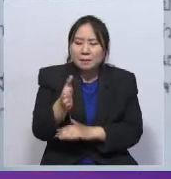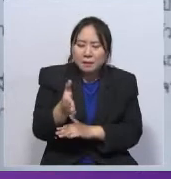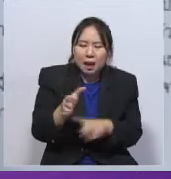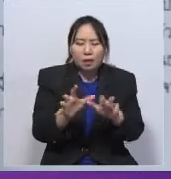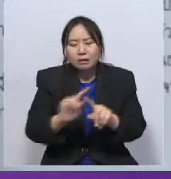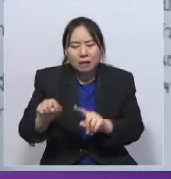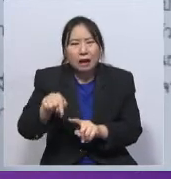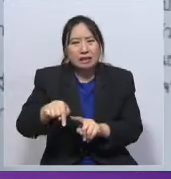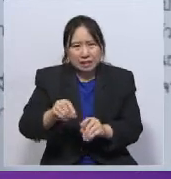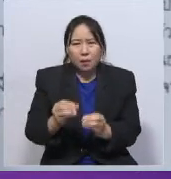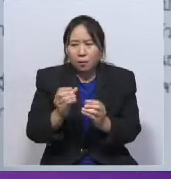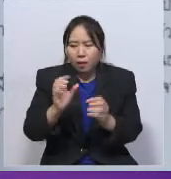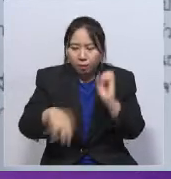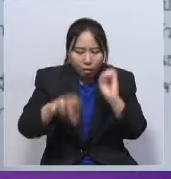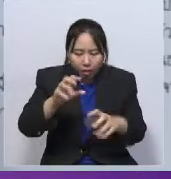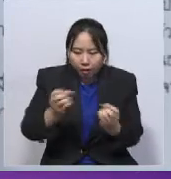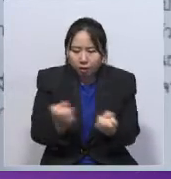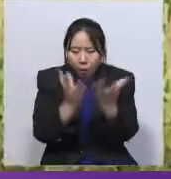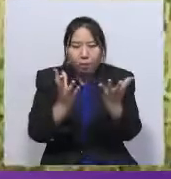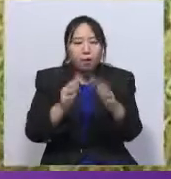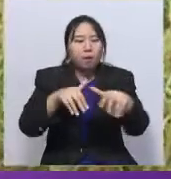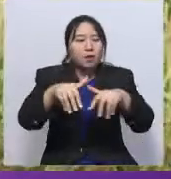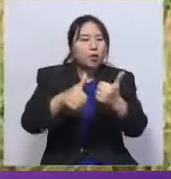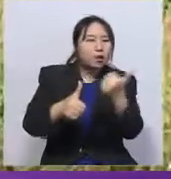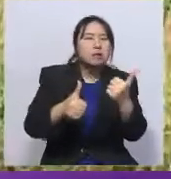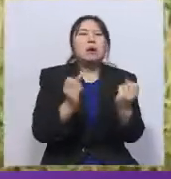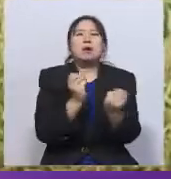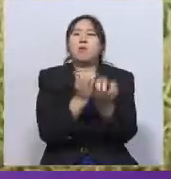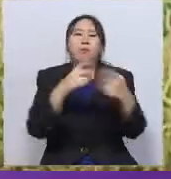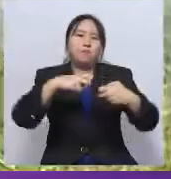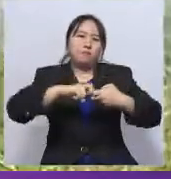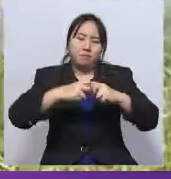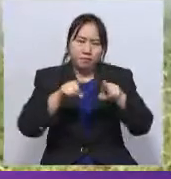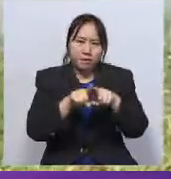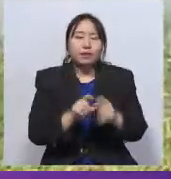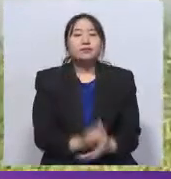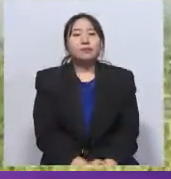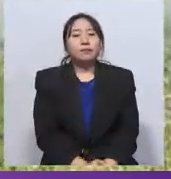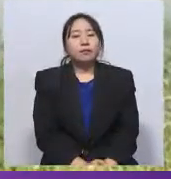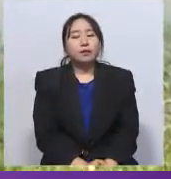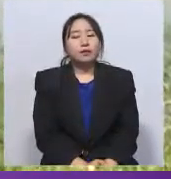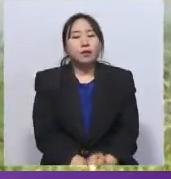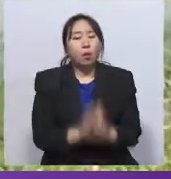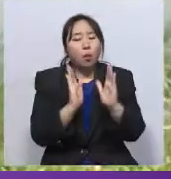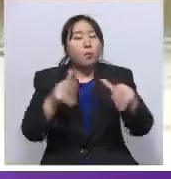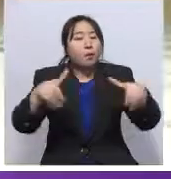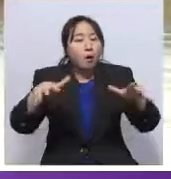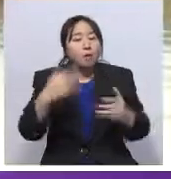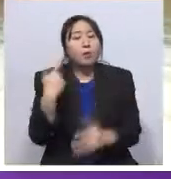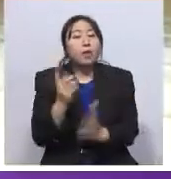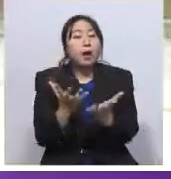ไปมันก็จะลำบากกับคนส่วนใหญ่ฉะนั้นตรงนี้เราบอกว่าคนนอกจะได้อะไรบ้างจาก